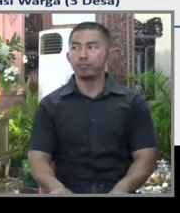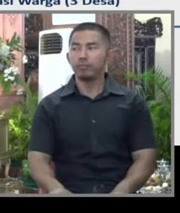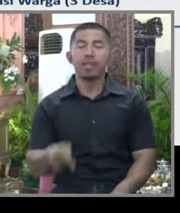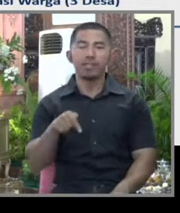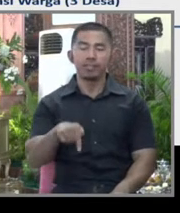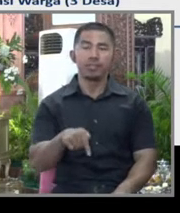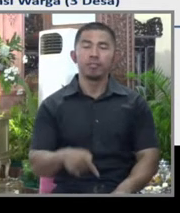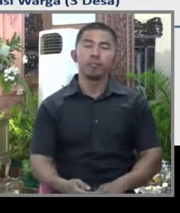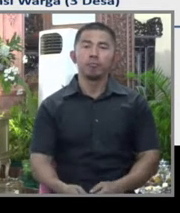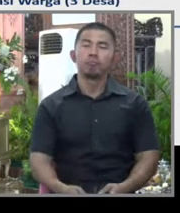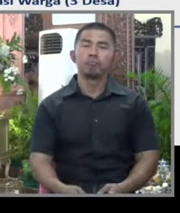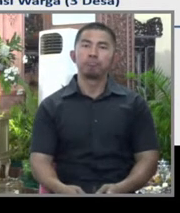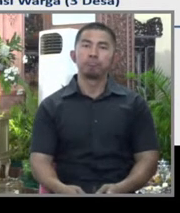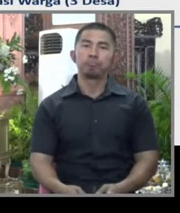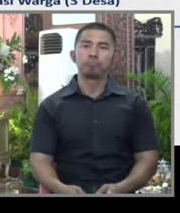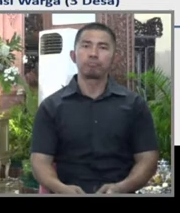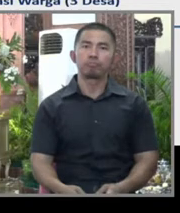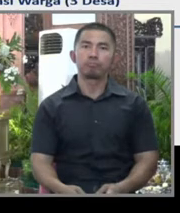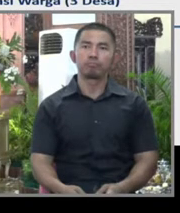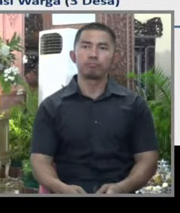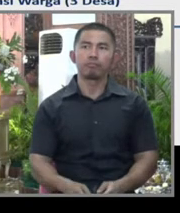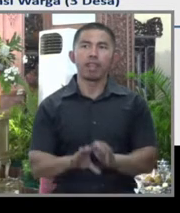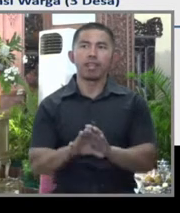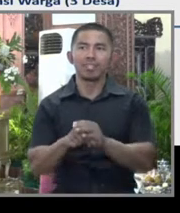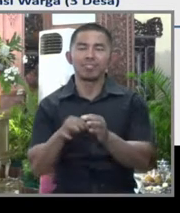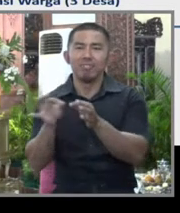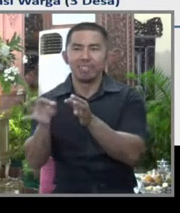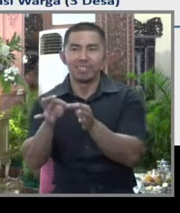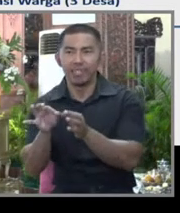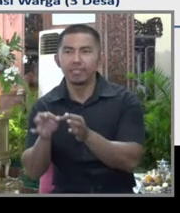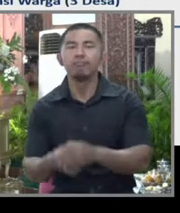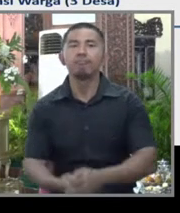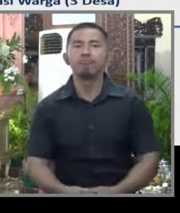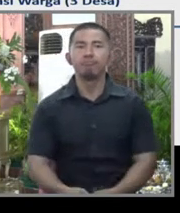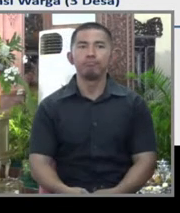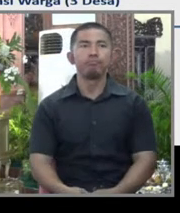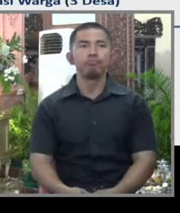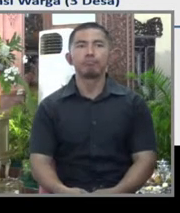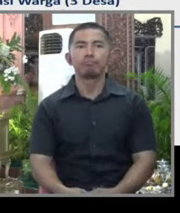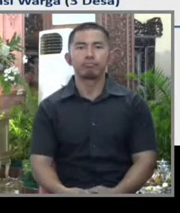kita konektikan dengan stasiun yang ada. Dengan stasiun yang ada.